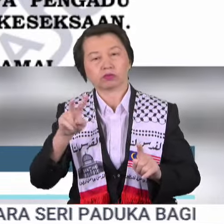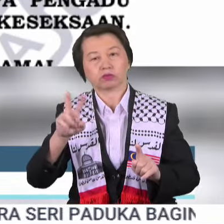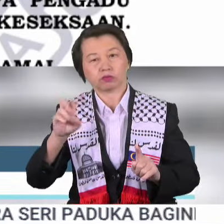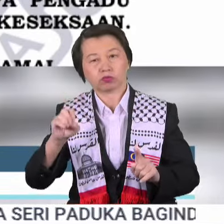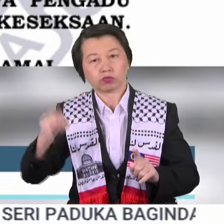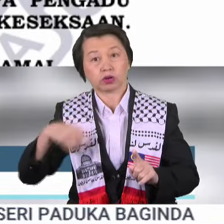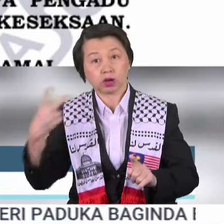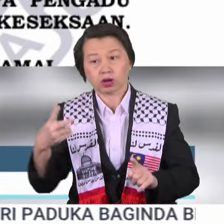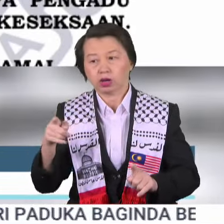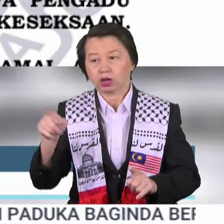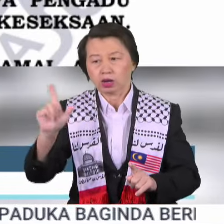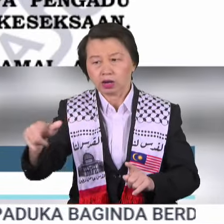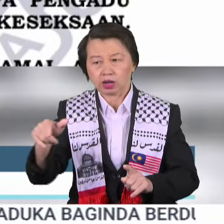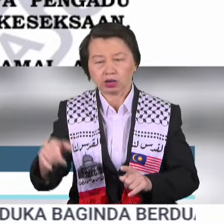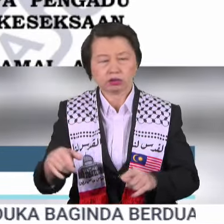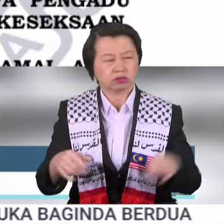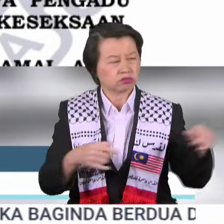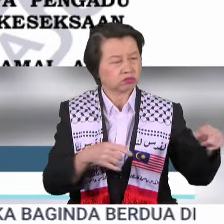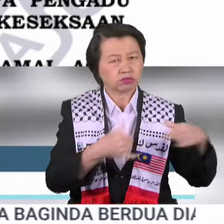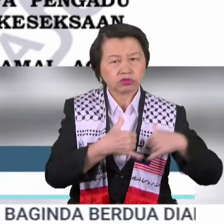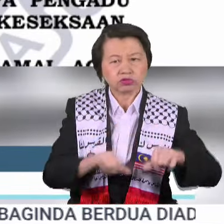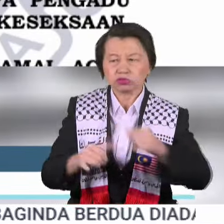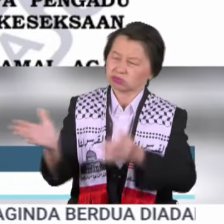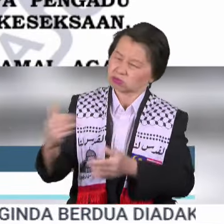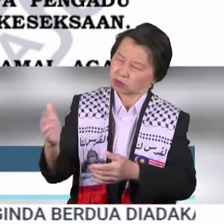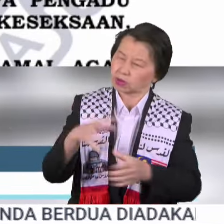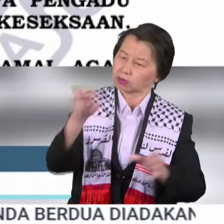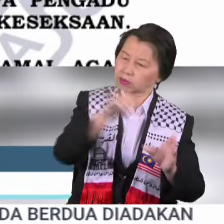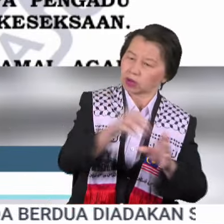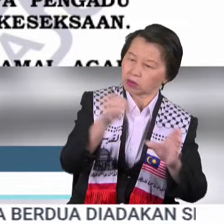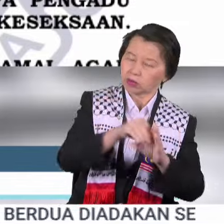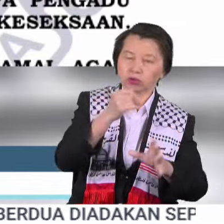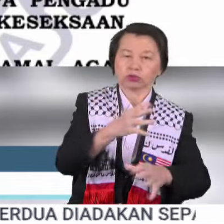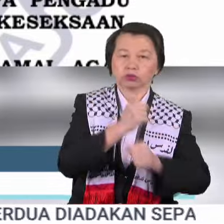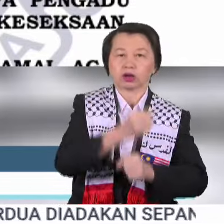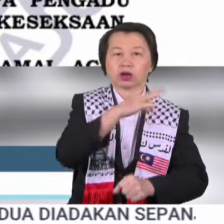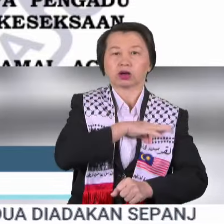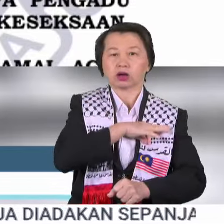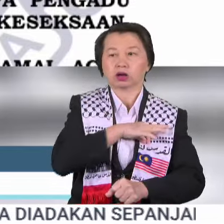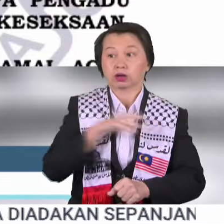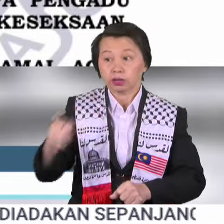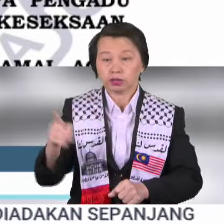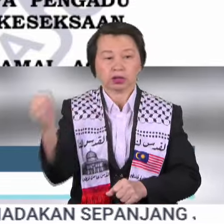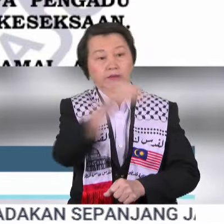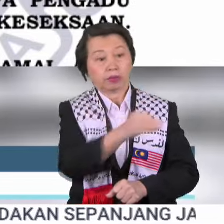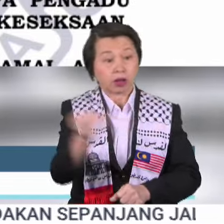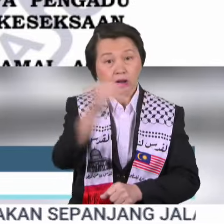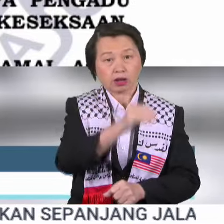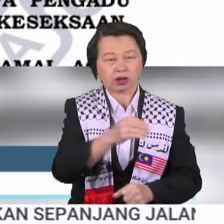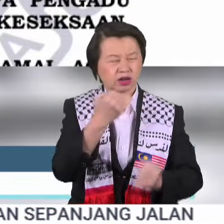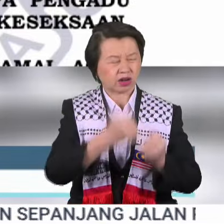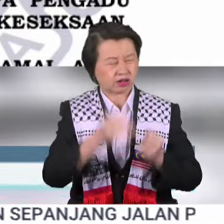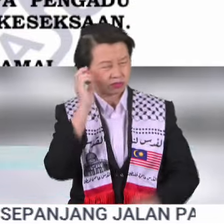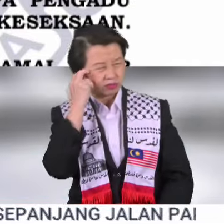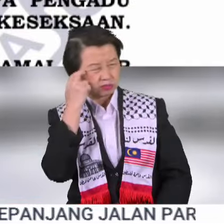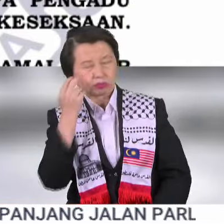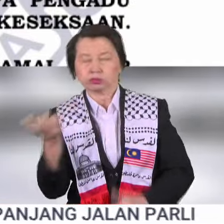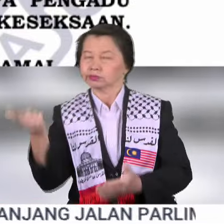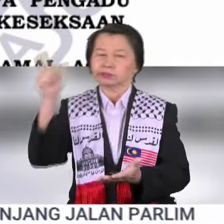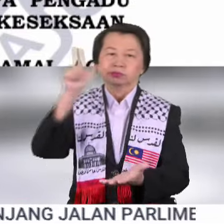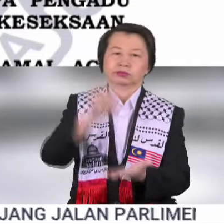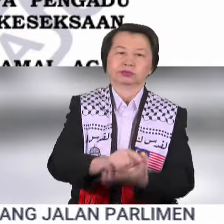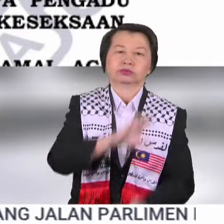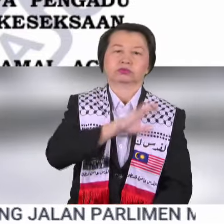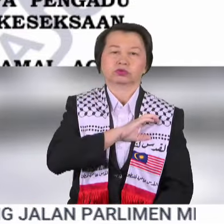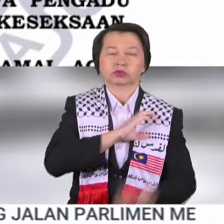suspek masih meminta mangsa untuk membuat pembayaran bagi mendapat keuntungan Curiga dengan pelaburan itu mangsa membuat laporan di Ibu pejabat polis